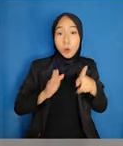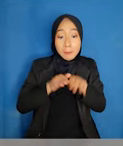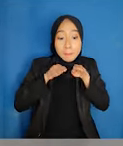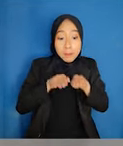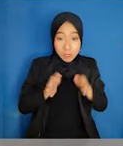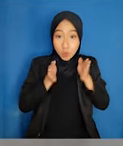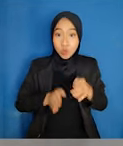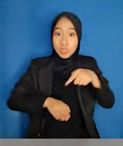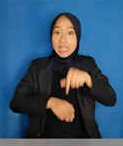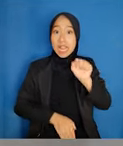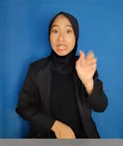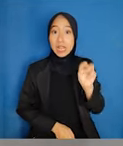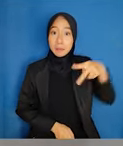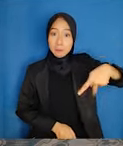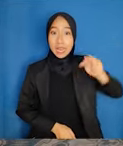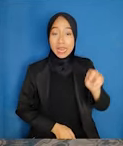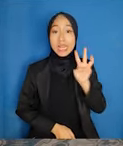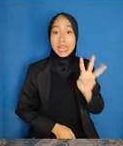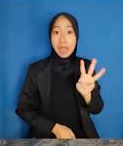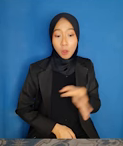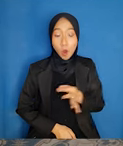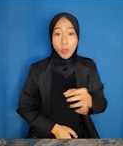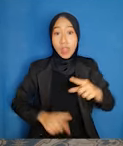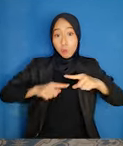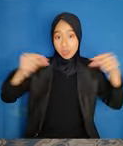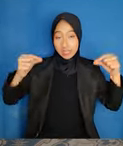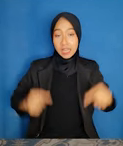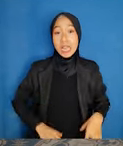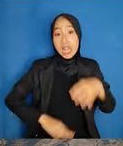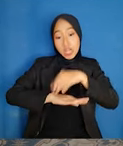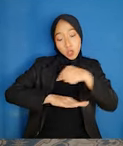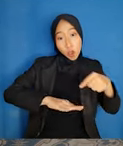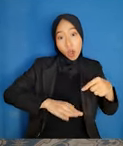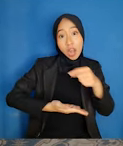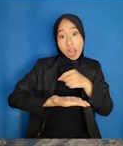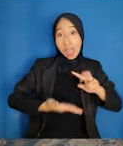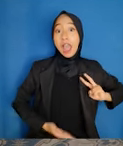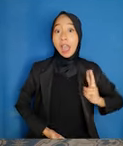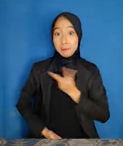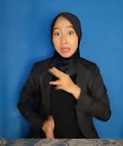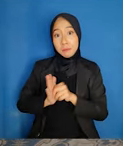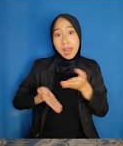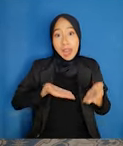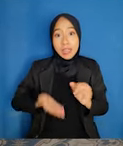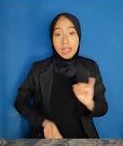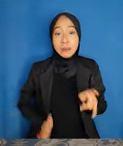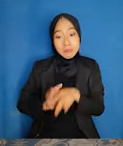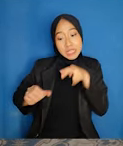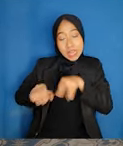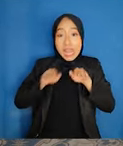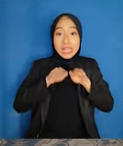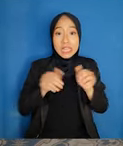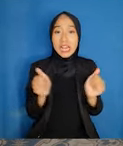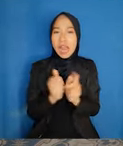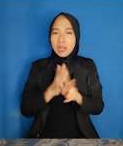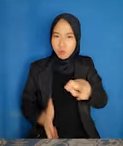pembimbing khusus di SMP Negeri 6 Bukit Tinggi. Sekolah kami melayani peserta didik dengan kondisi dan